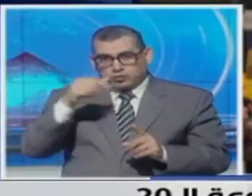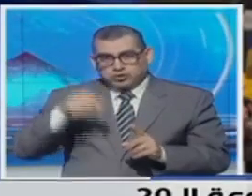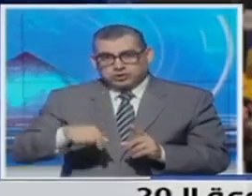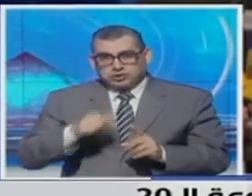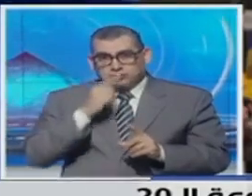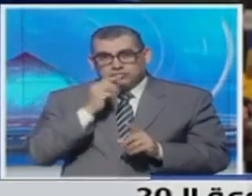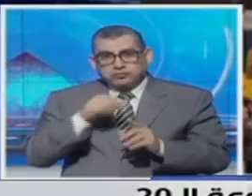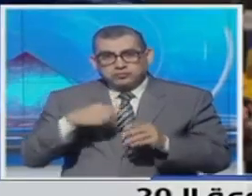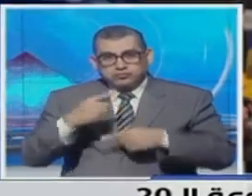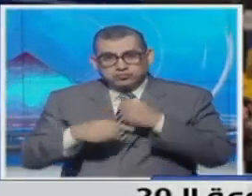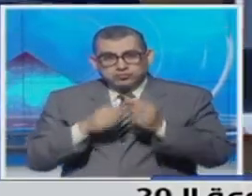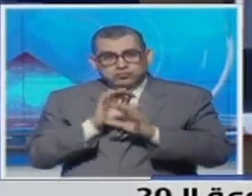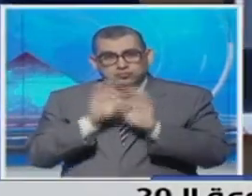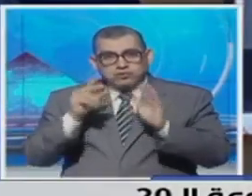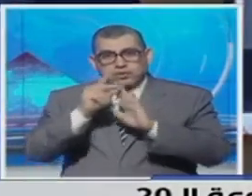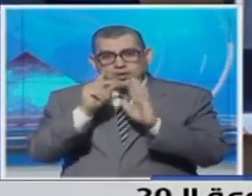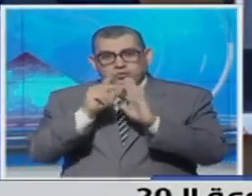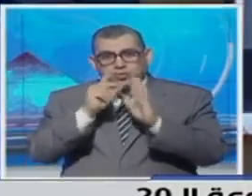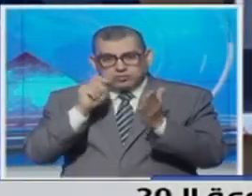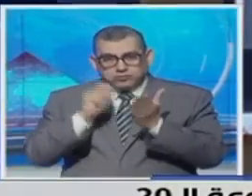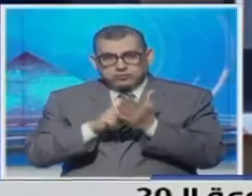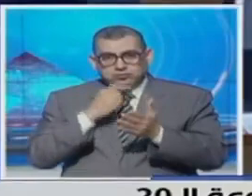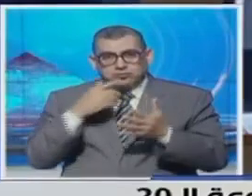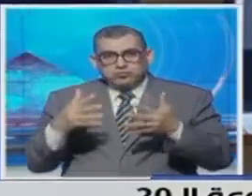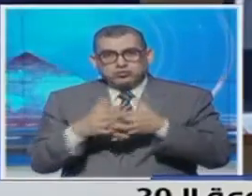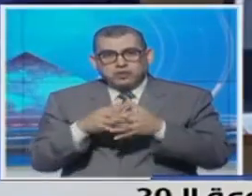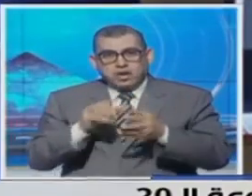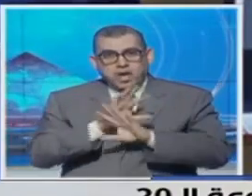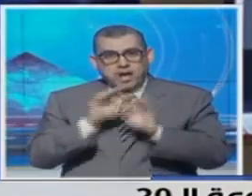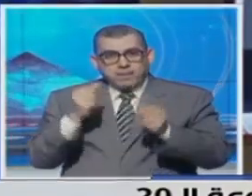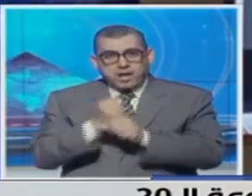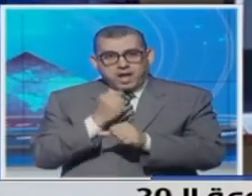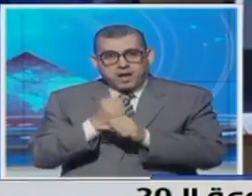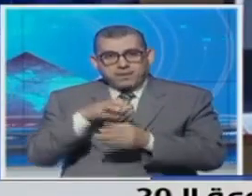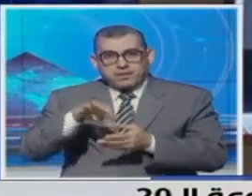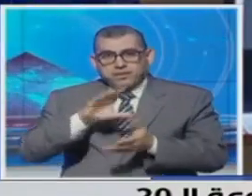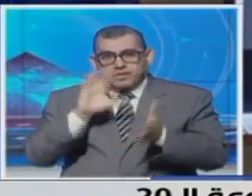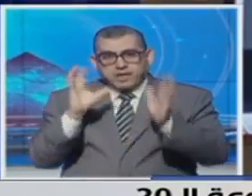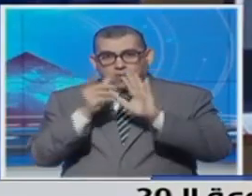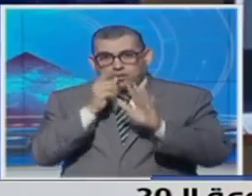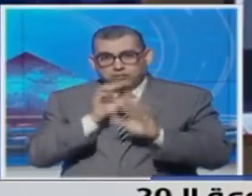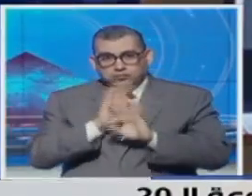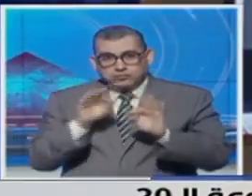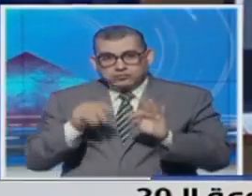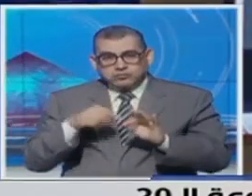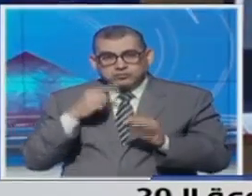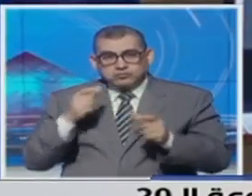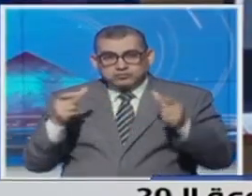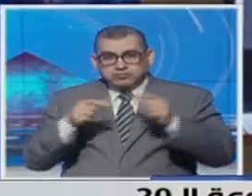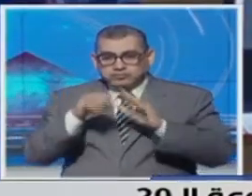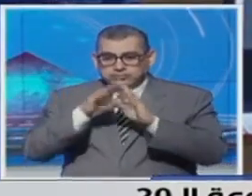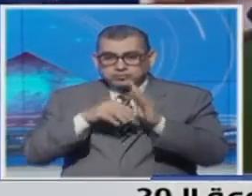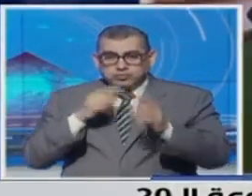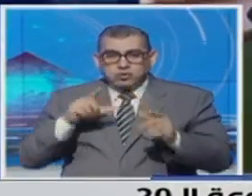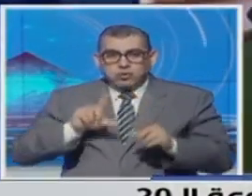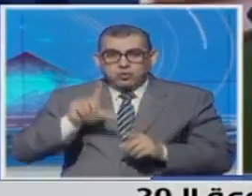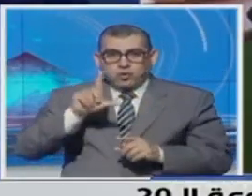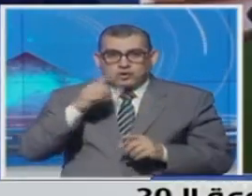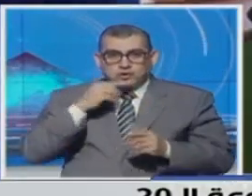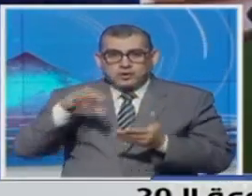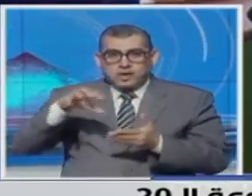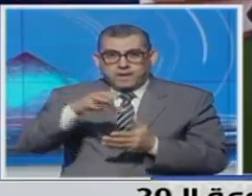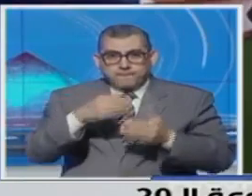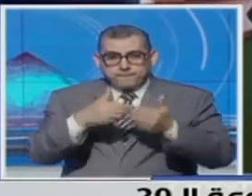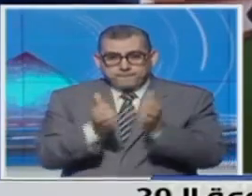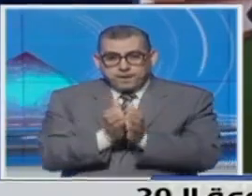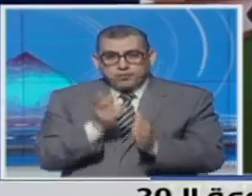20 و21 يوليو 2023، وذلك للخروج بتوصيات مشتركة في قضايا العمل الدولي. و تعرض على اجتماع رؤساء بلدان